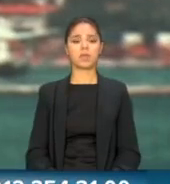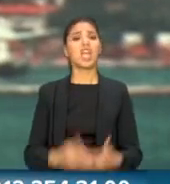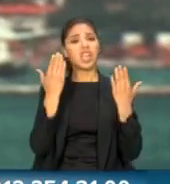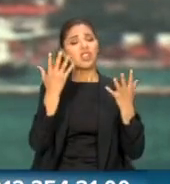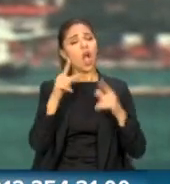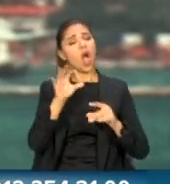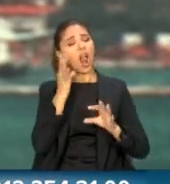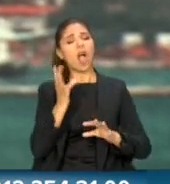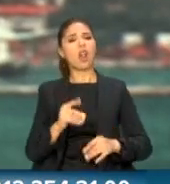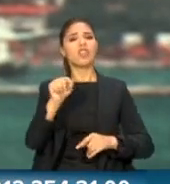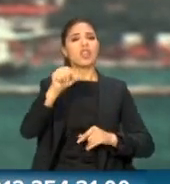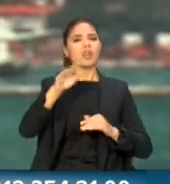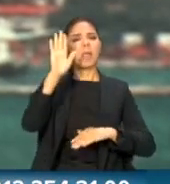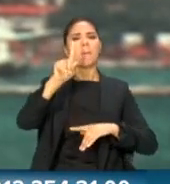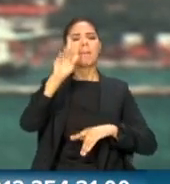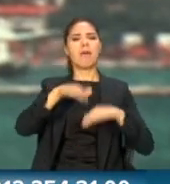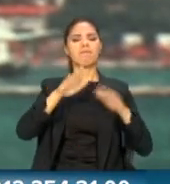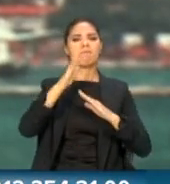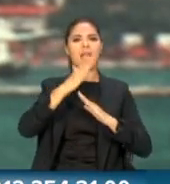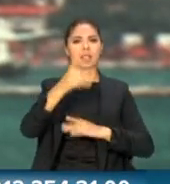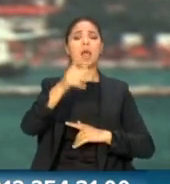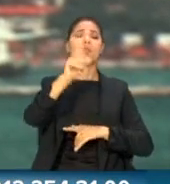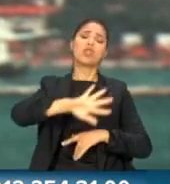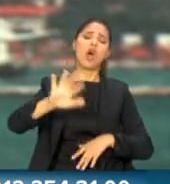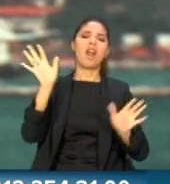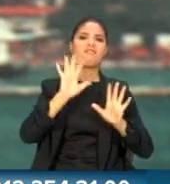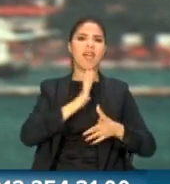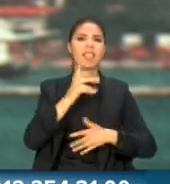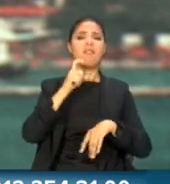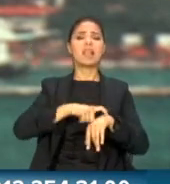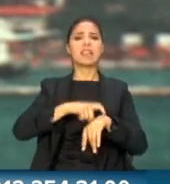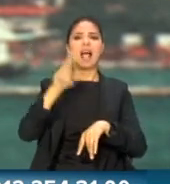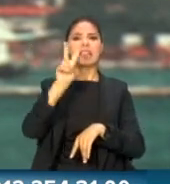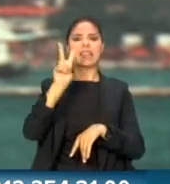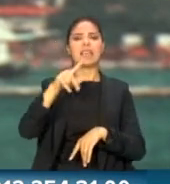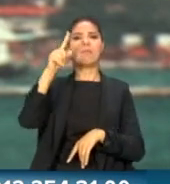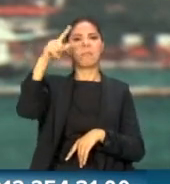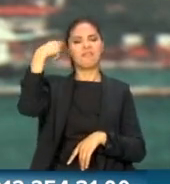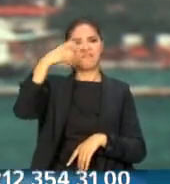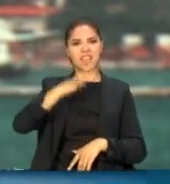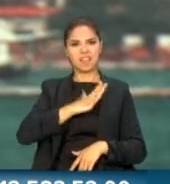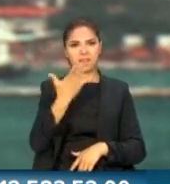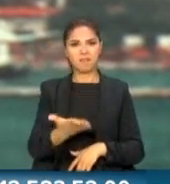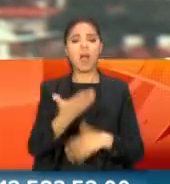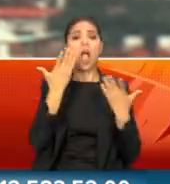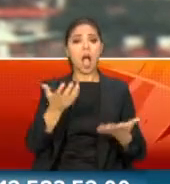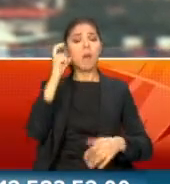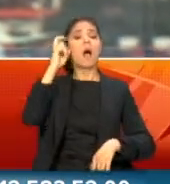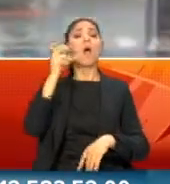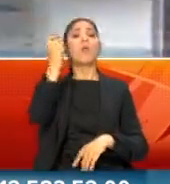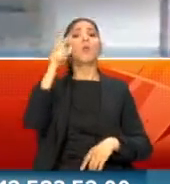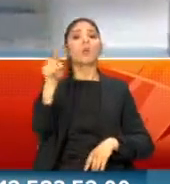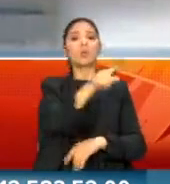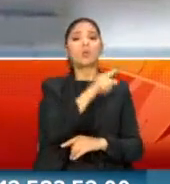İnşallah öyle olacak. Şimdi bir ara vereceğiz. Ardından kapanış için birlikteyiz. ATV'de saat tam 20'de Oflu Hoca Trakya'da adlı film var. Ama